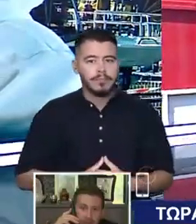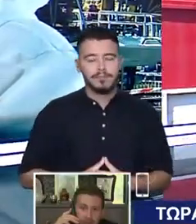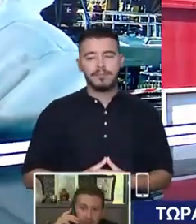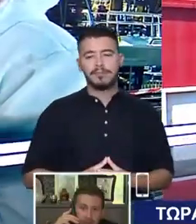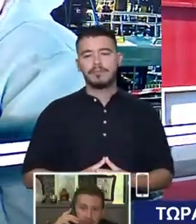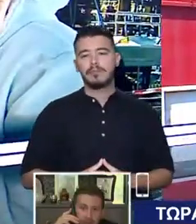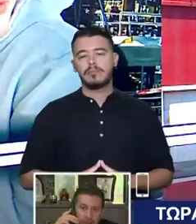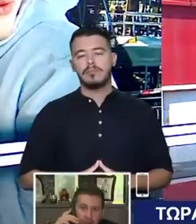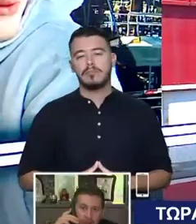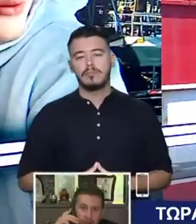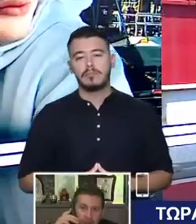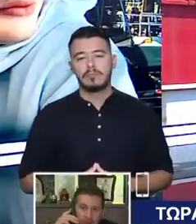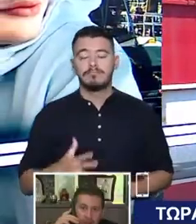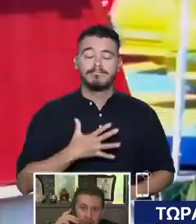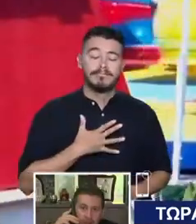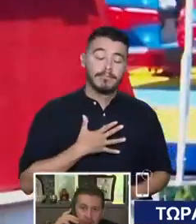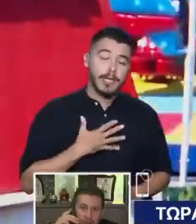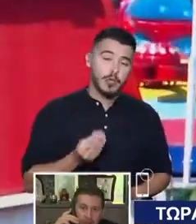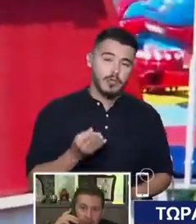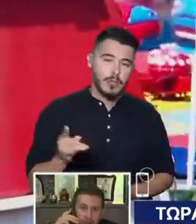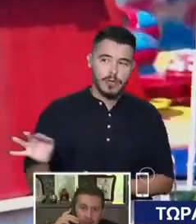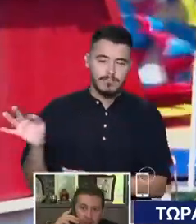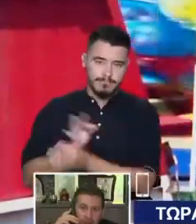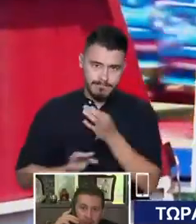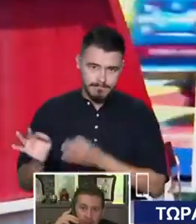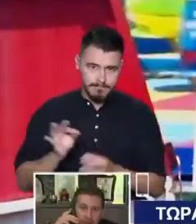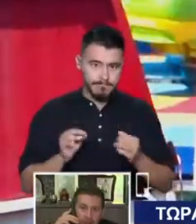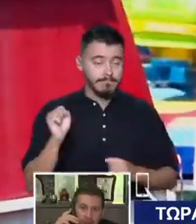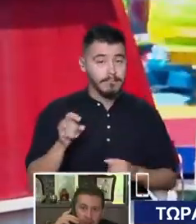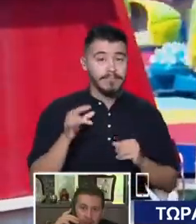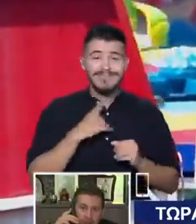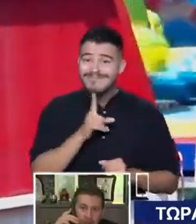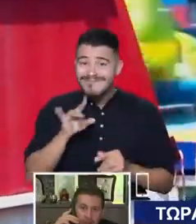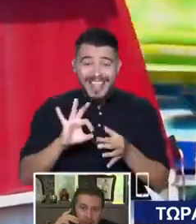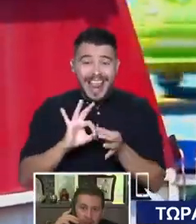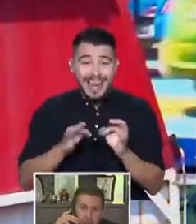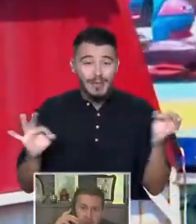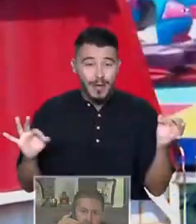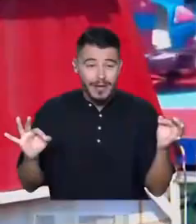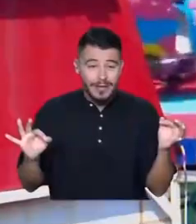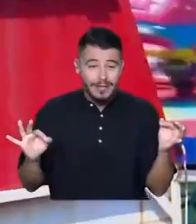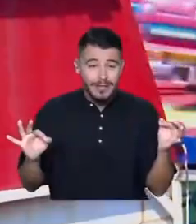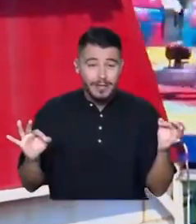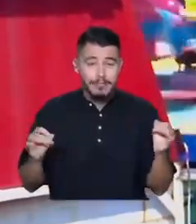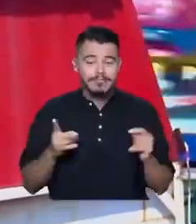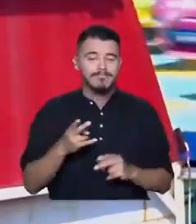φυσικά. Ευχαριστώ πάρα πολύ για την παρέμβαση. Η λεπτομέρεια που μας είπε ο πατέρας του Γιάννη, ο κύριος Γιώργος Καπαγγέλης, είναι πάρα πολύ κρίσιμη.